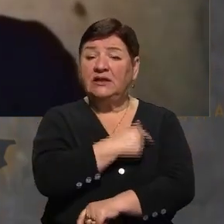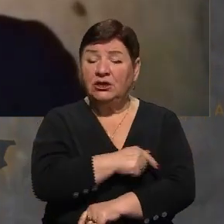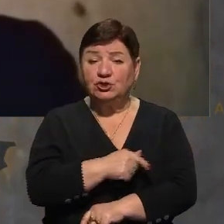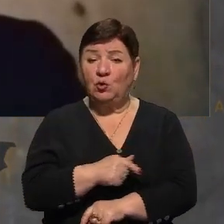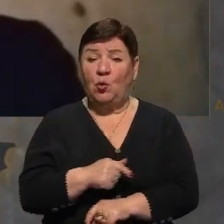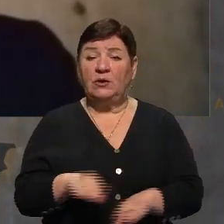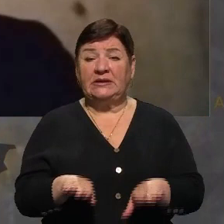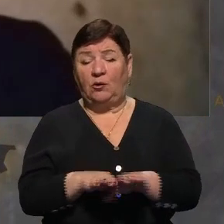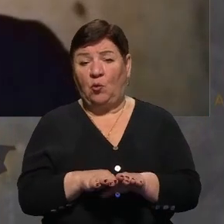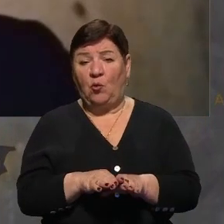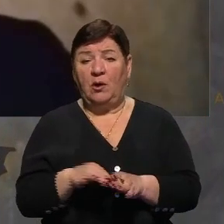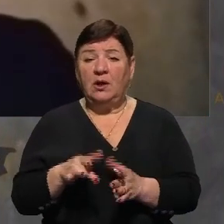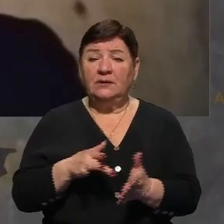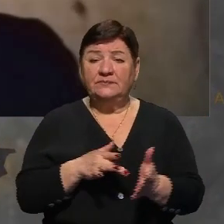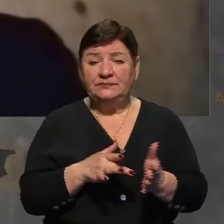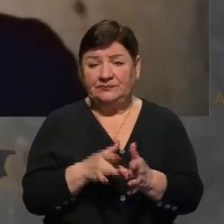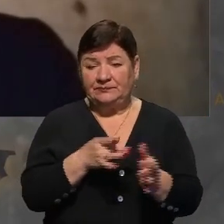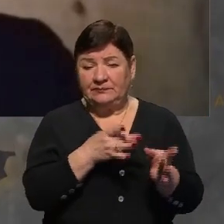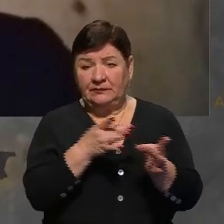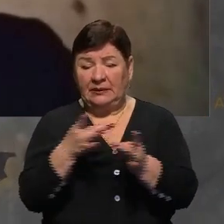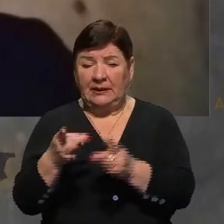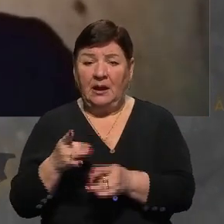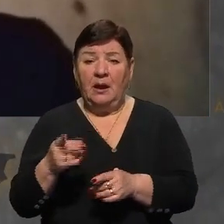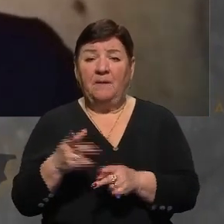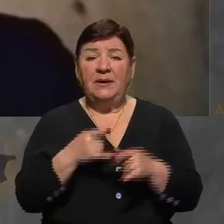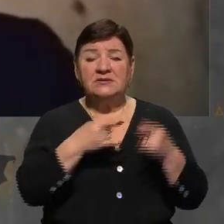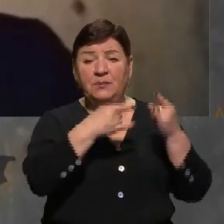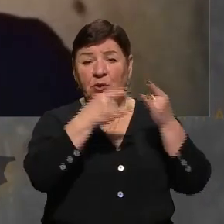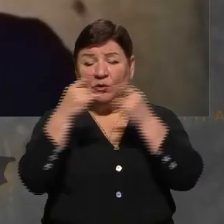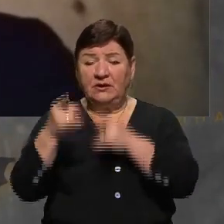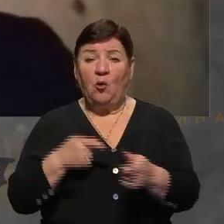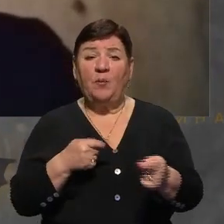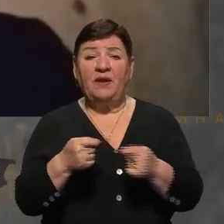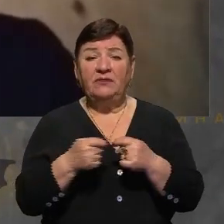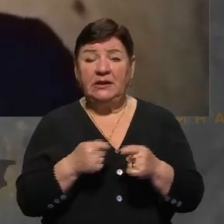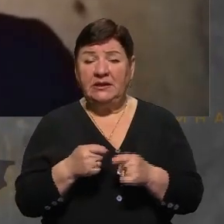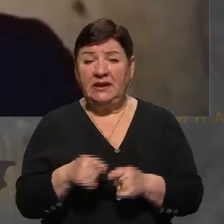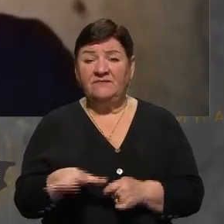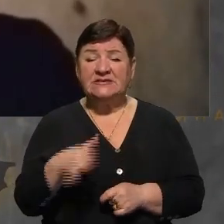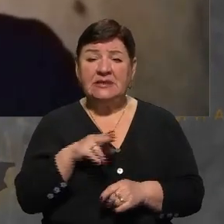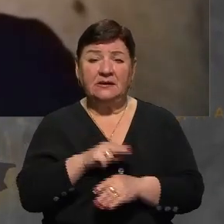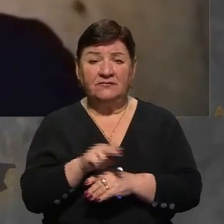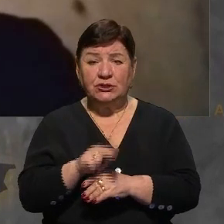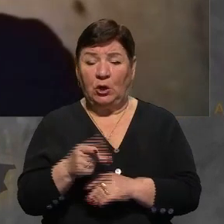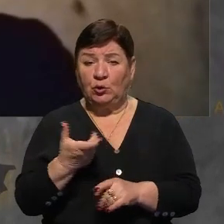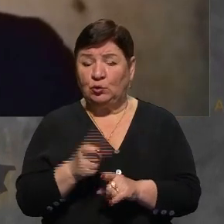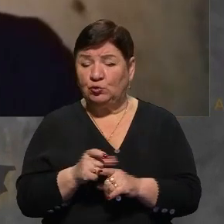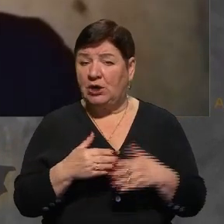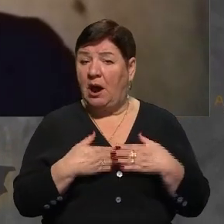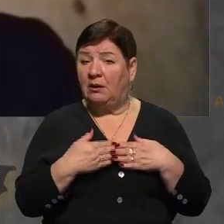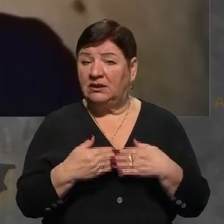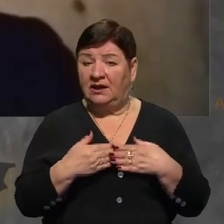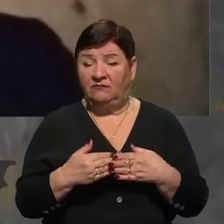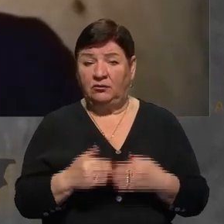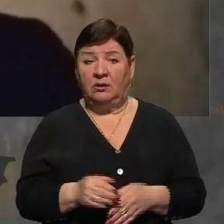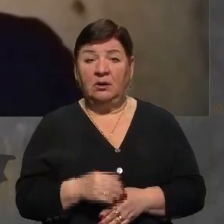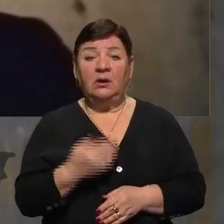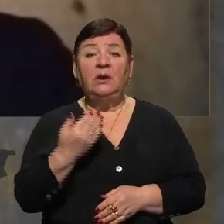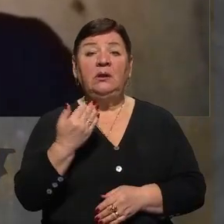тактичну, туристи, безпілотниками, управлінню безпілотниками всіх навчають, вони дуже активно